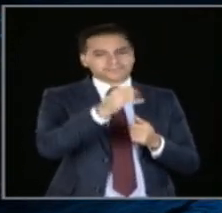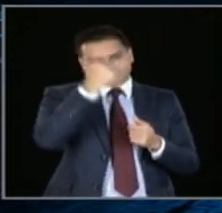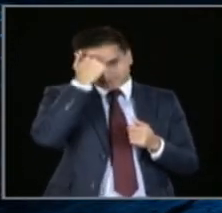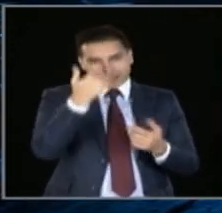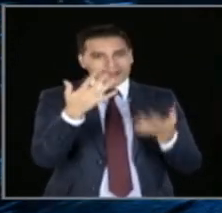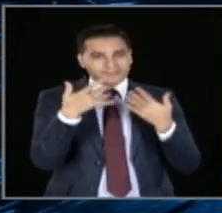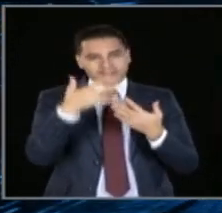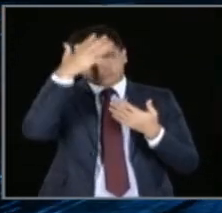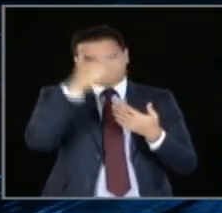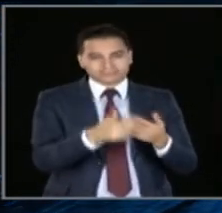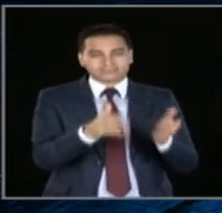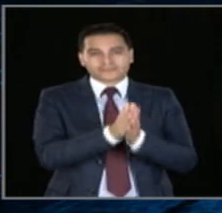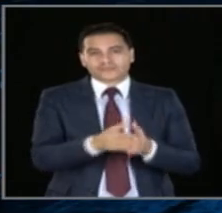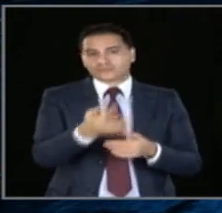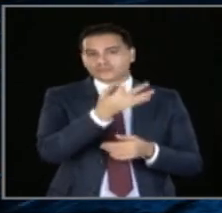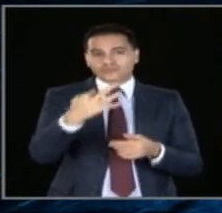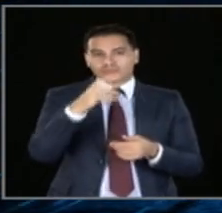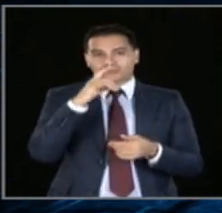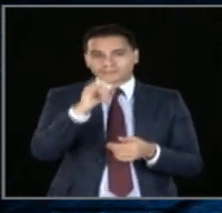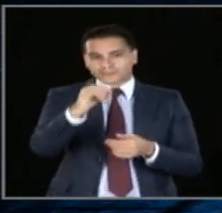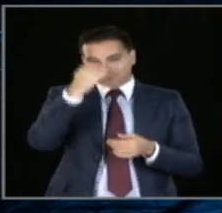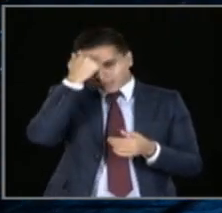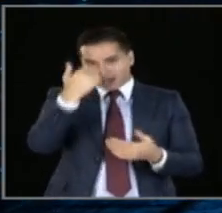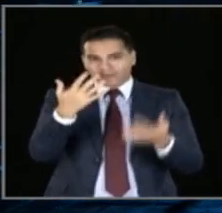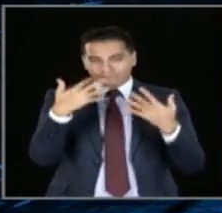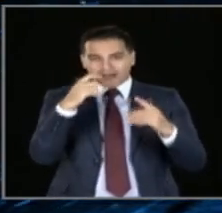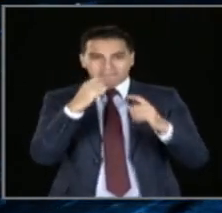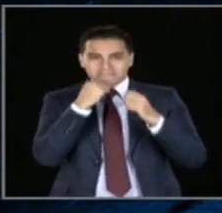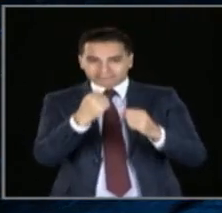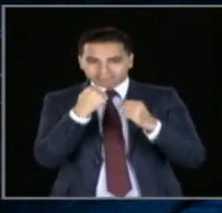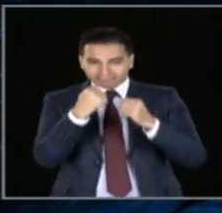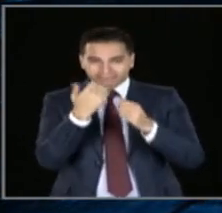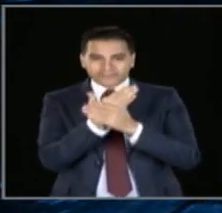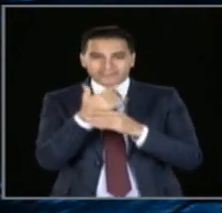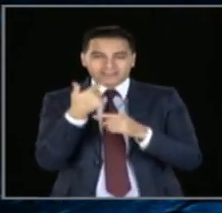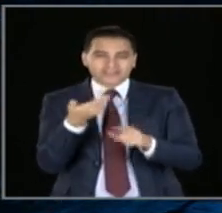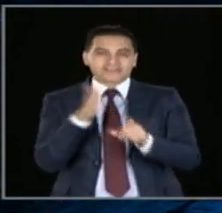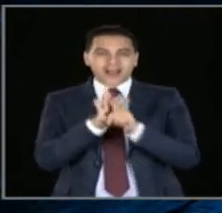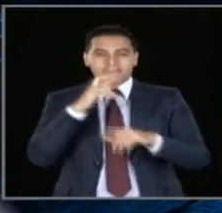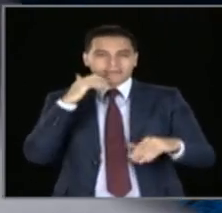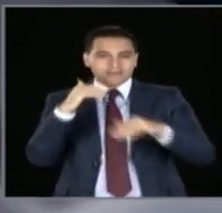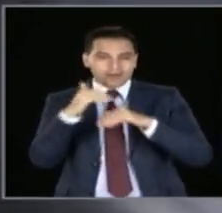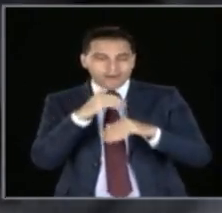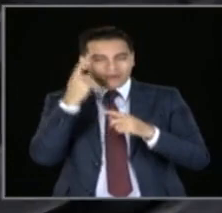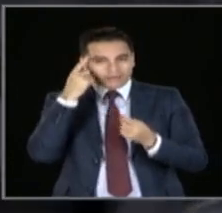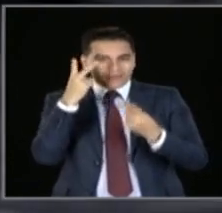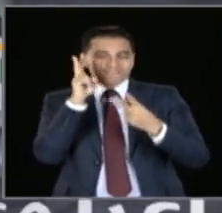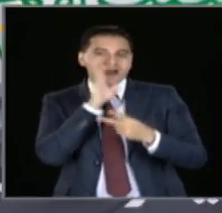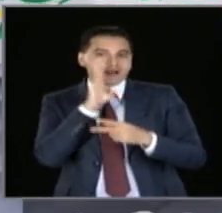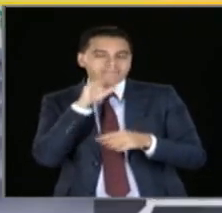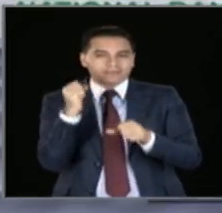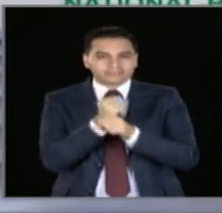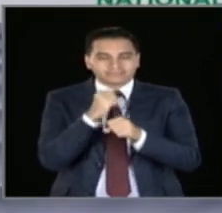جنيه بما يساوي 50,000 جنيه ويبقى الرصيد لحد دلوقتي 350,000 جنيه في خزنه البنك الاهلي